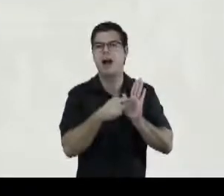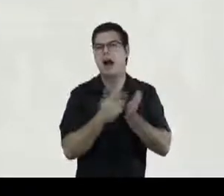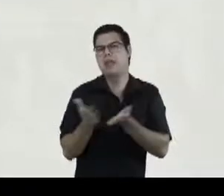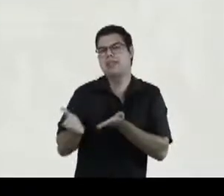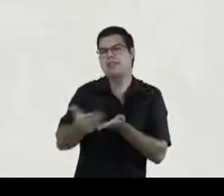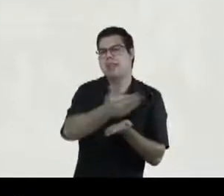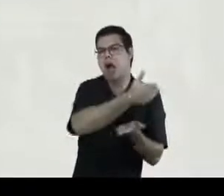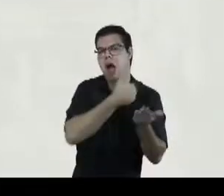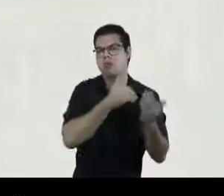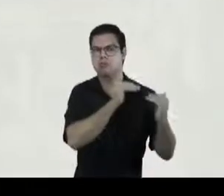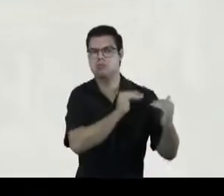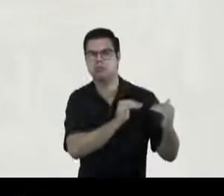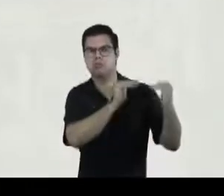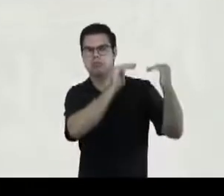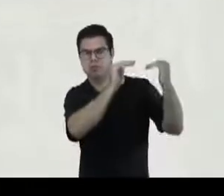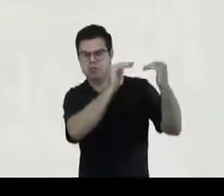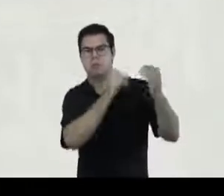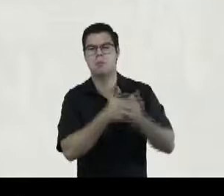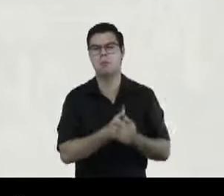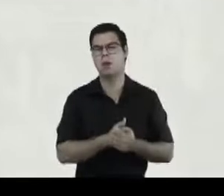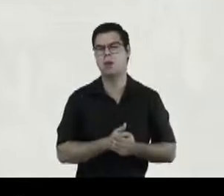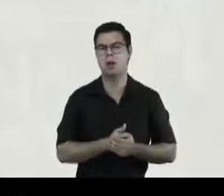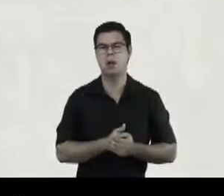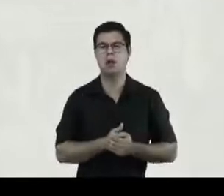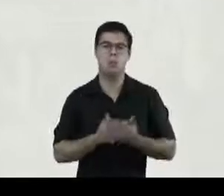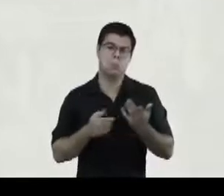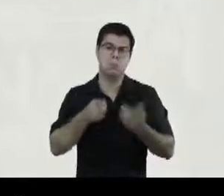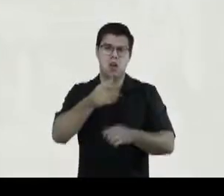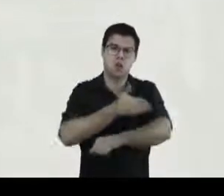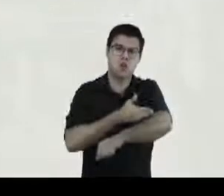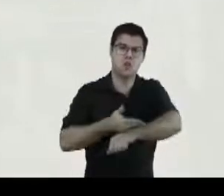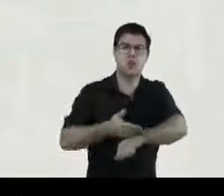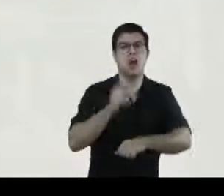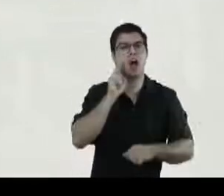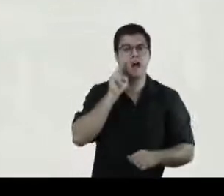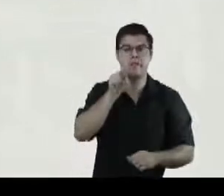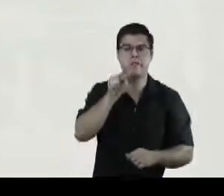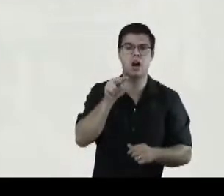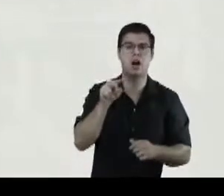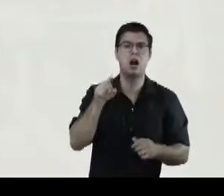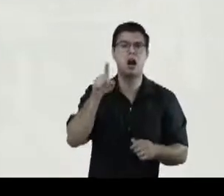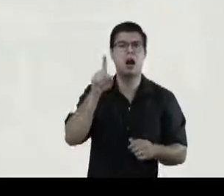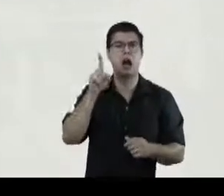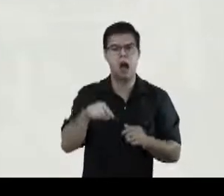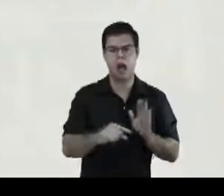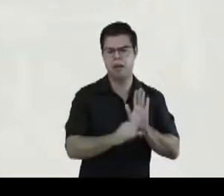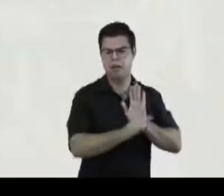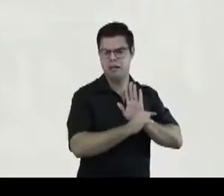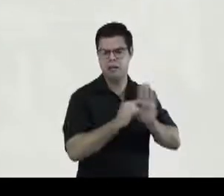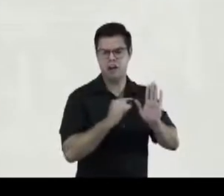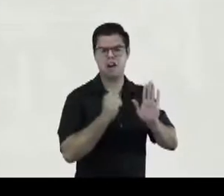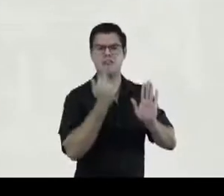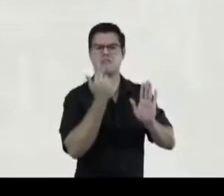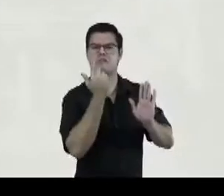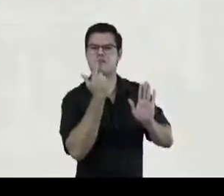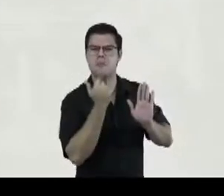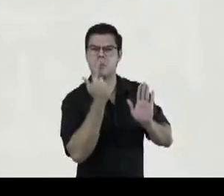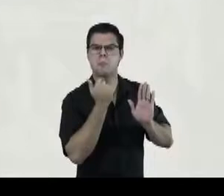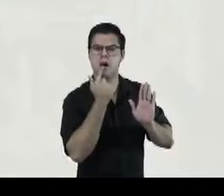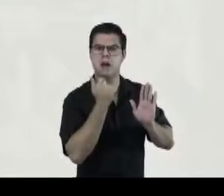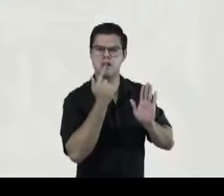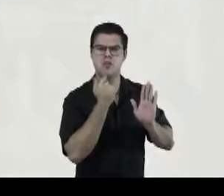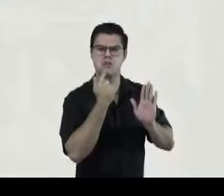Donc, normalement, vous devriez voir entouré en rouge, mais peu importe. Vous voyez ici, ça, c'est la Bibliothèque nationale de